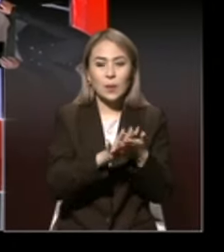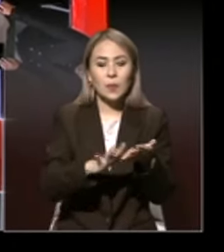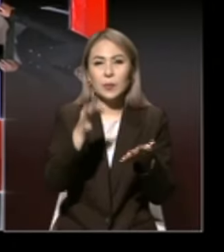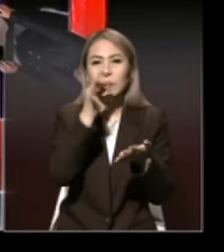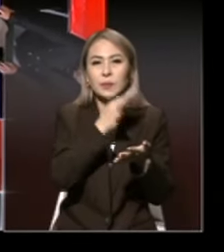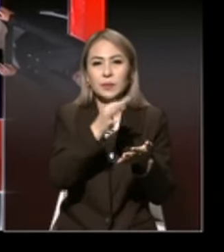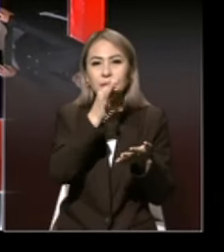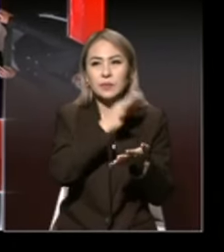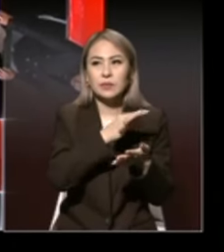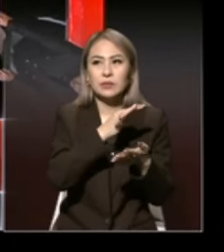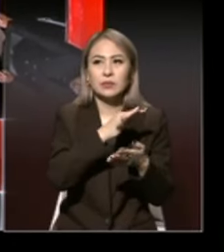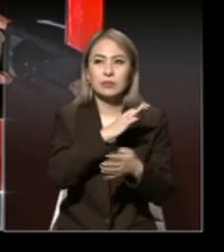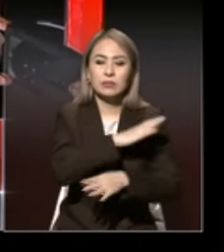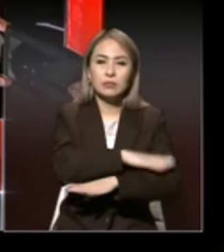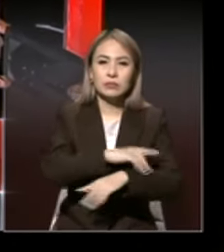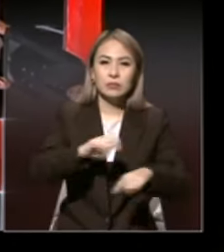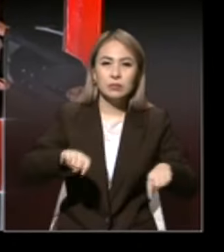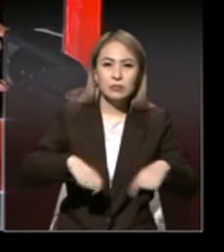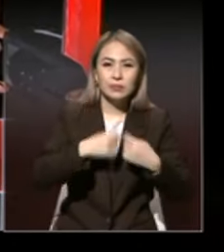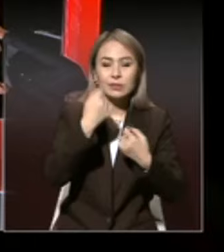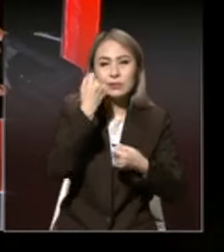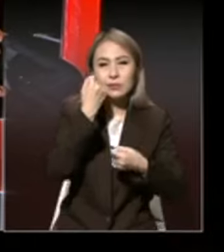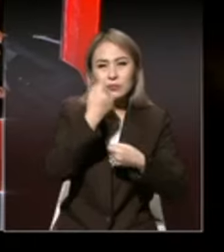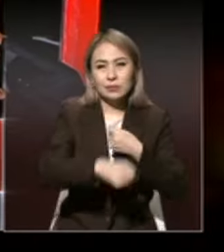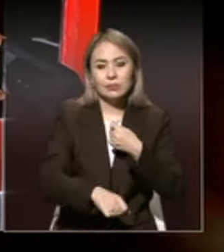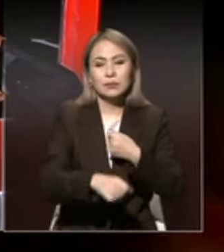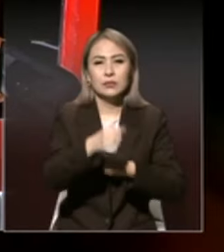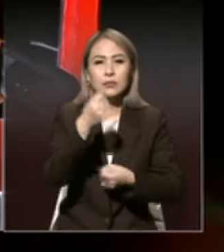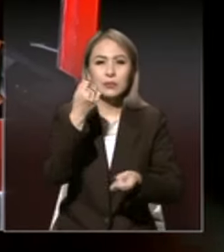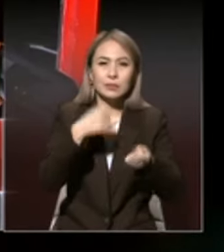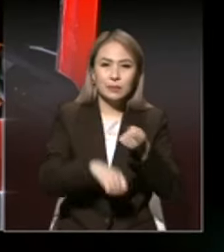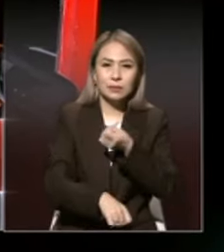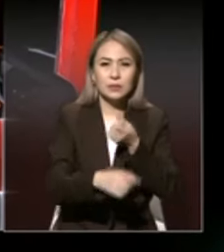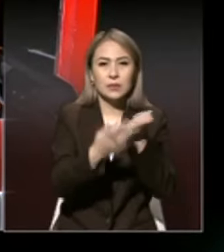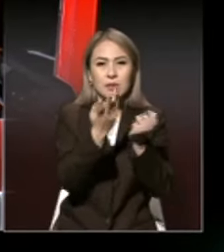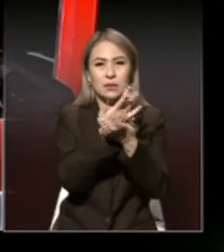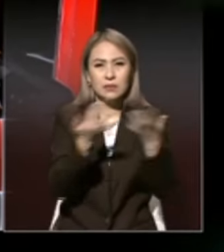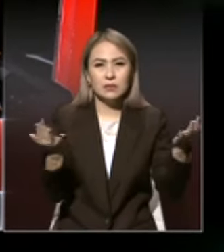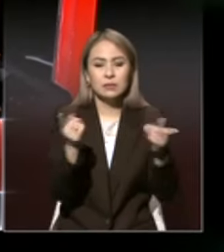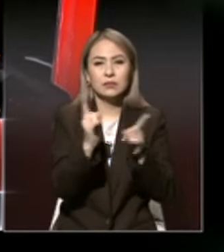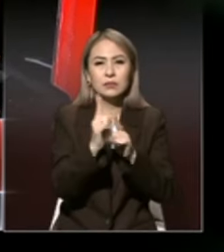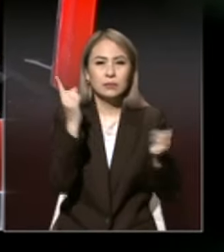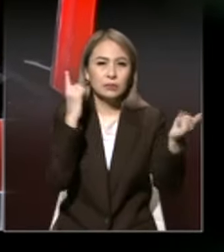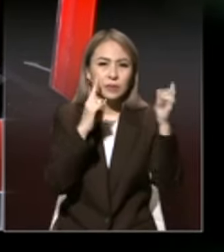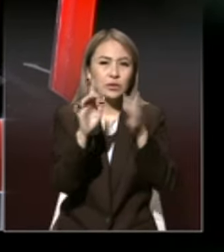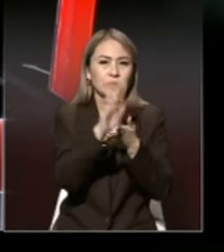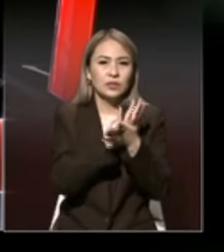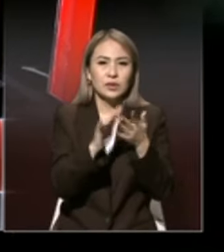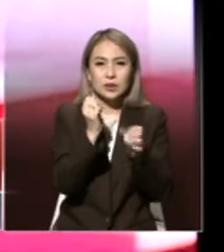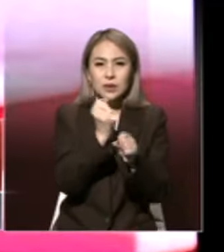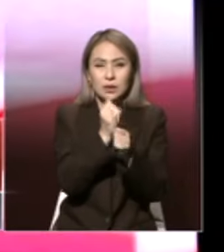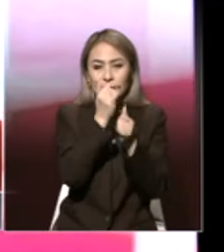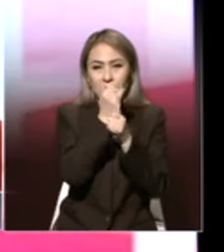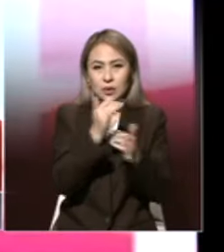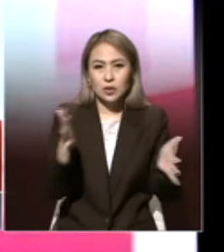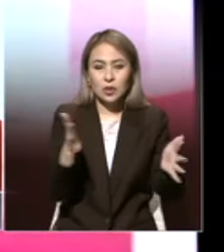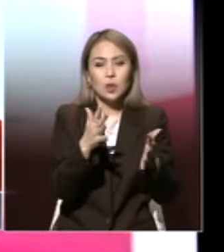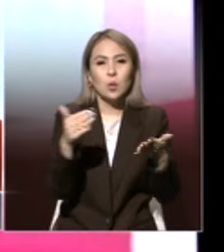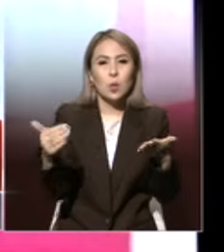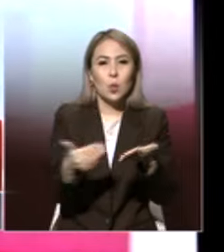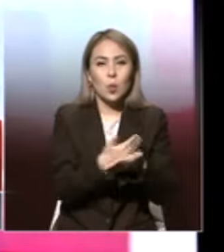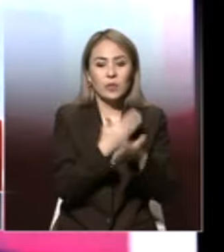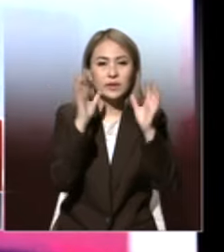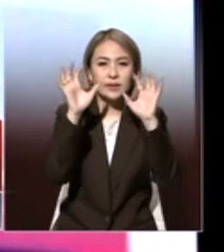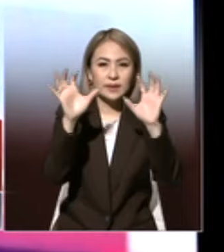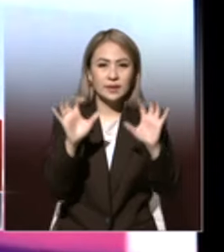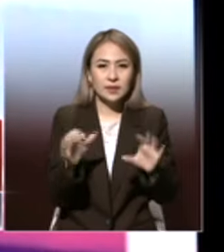Отбасында зорлық-зомбылық жасайды, қолын жұмсайды, бірақ арыз жазылмайды. Арыз жазбаса біз ешқандай шара қолдана алмай келдік. Жаңа